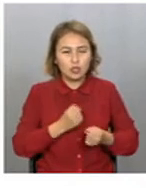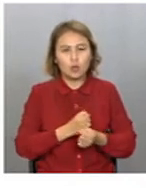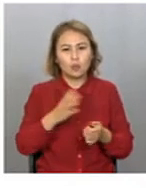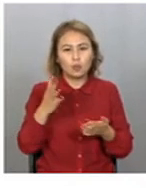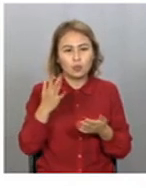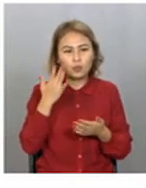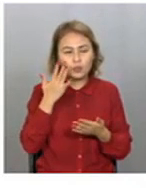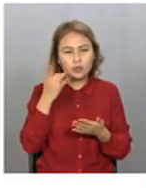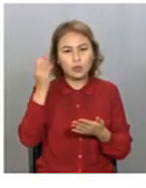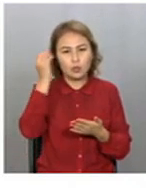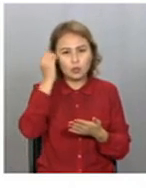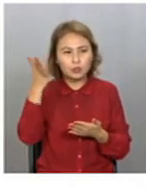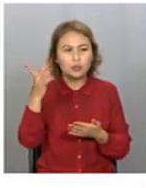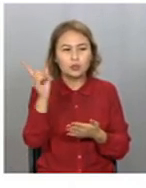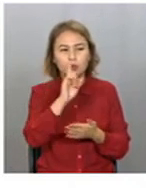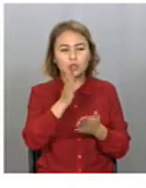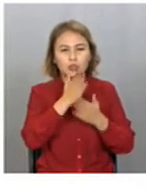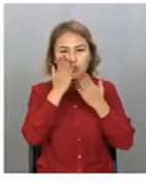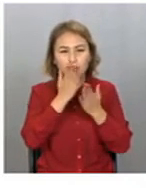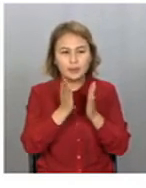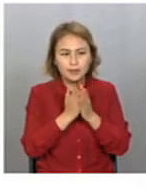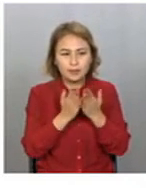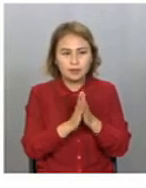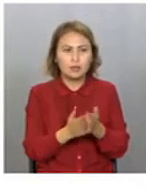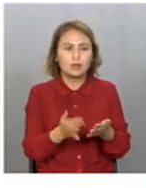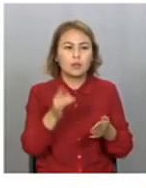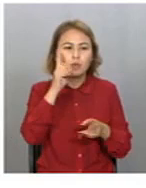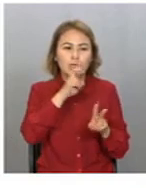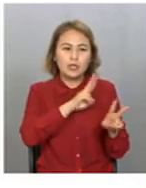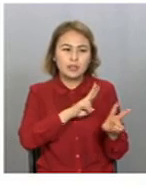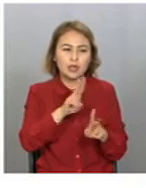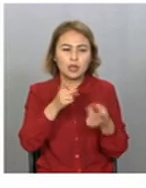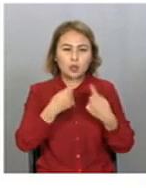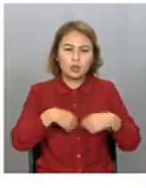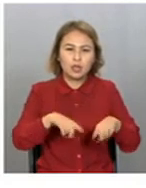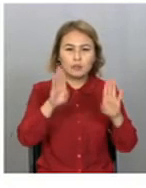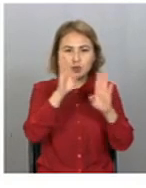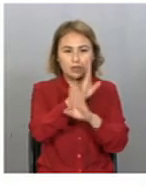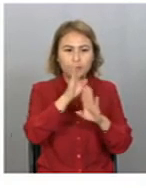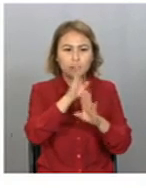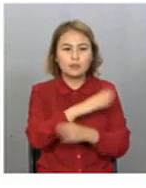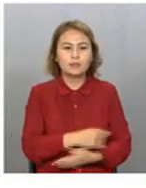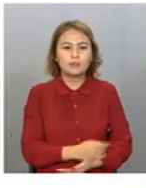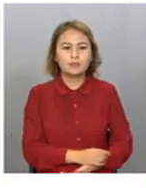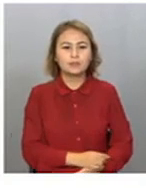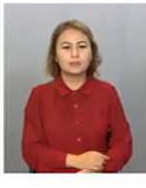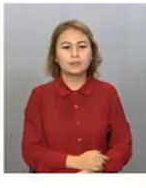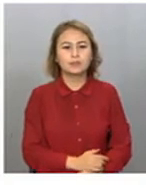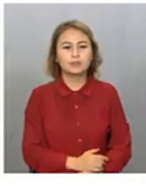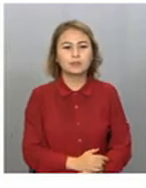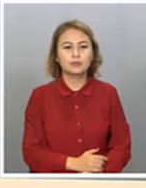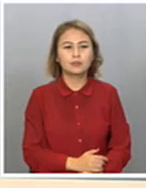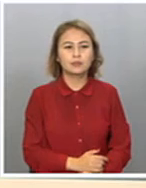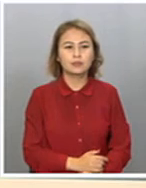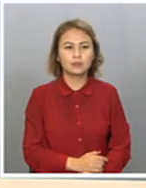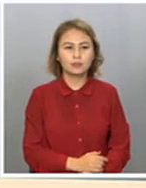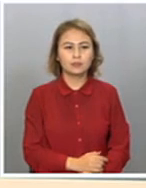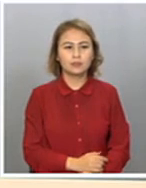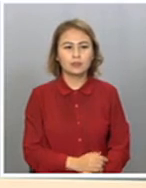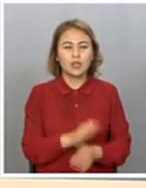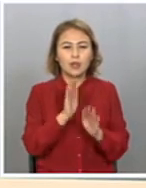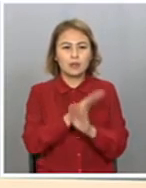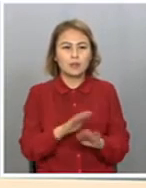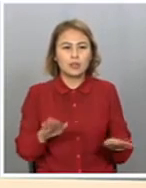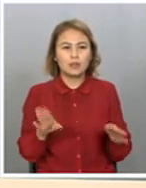достичь мудрости, читают мудрые книги, наблюдают за окружающими людьми и природой.